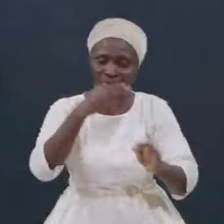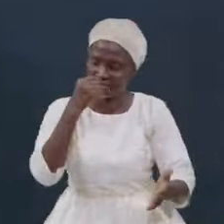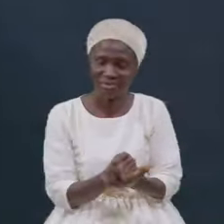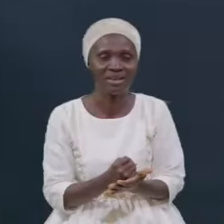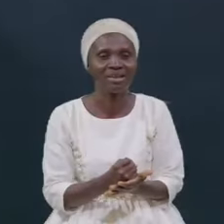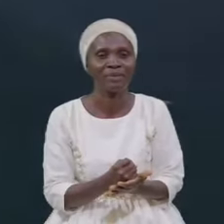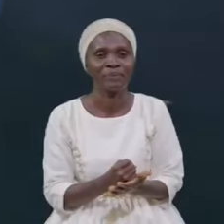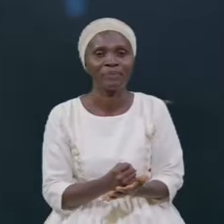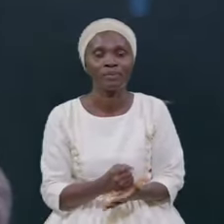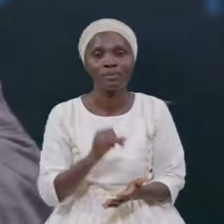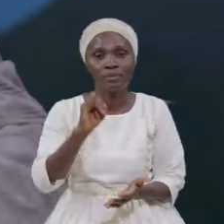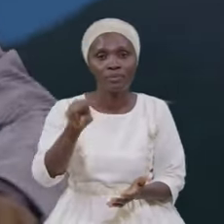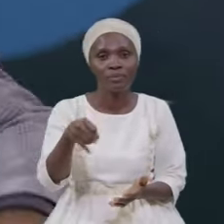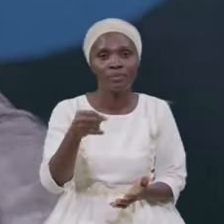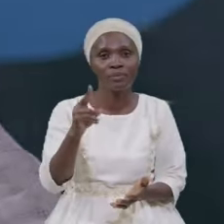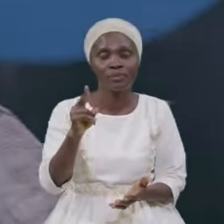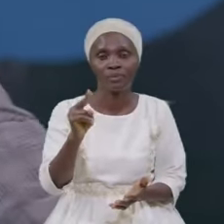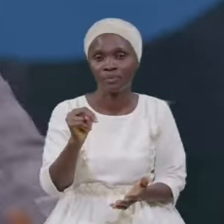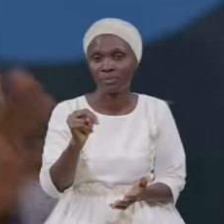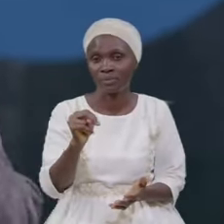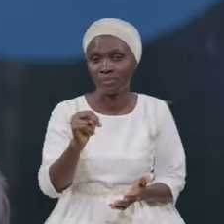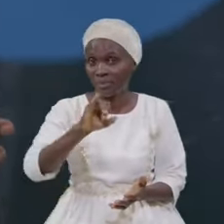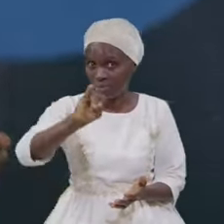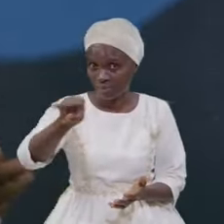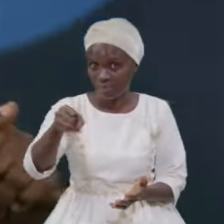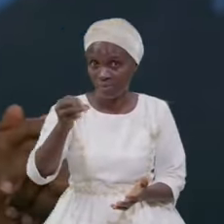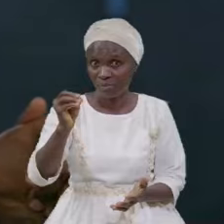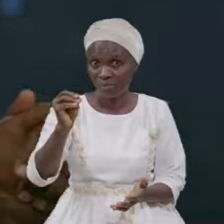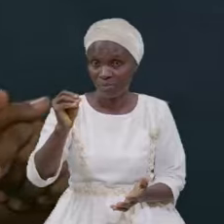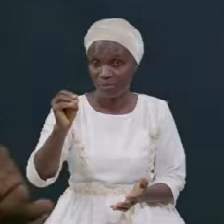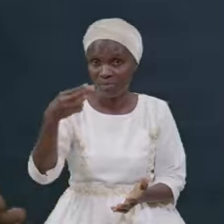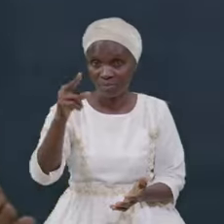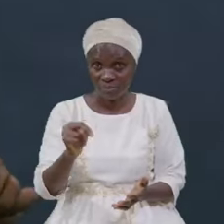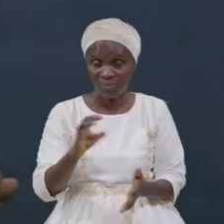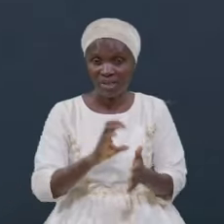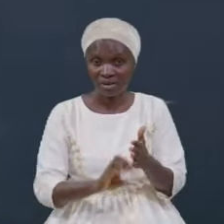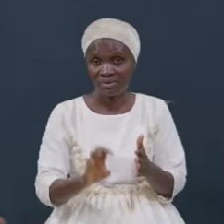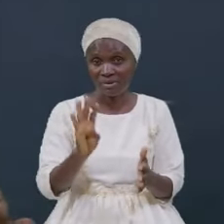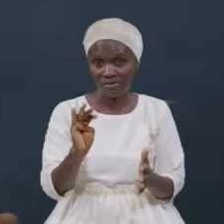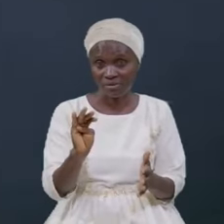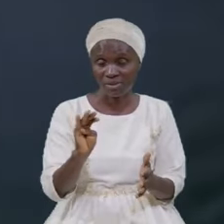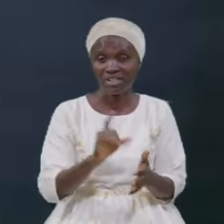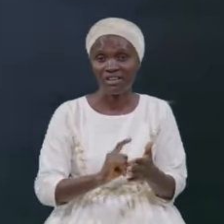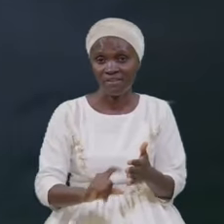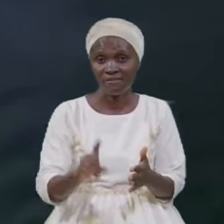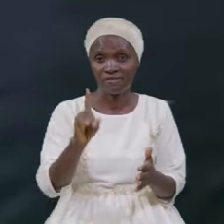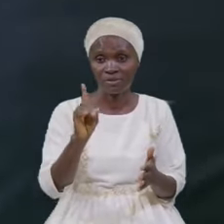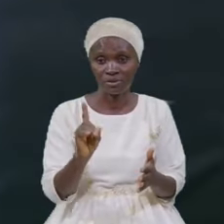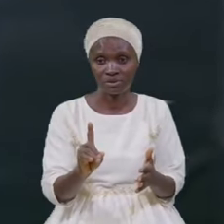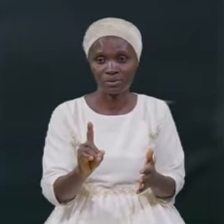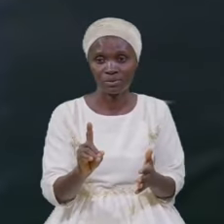En Jean 14, verset 1. Jean 14, verset